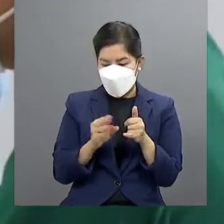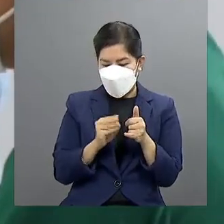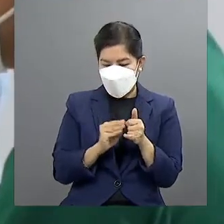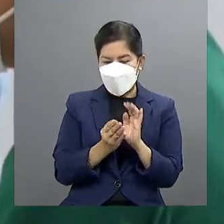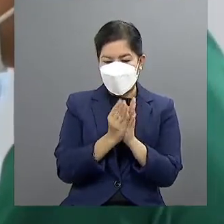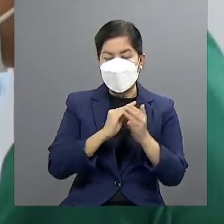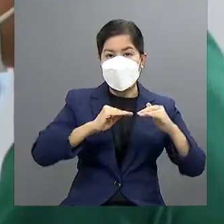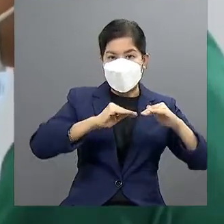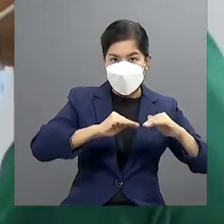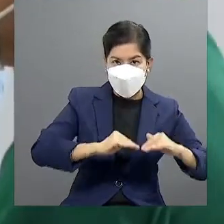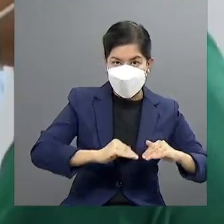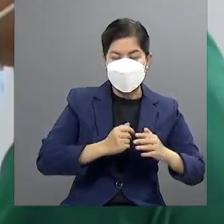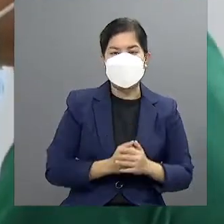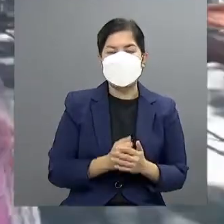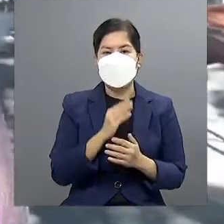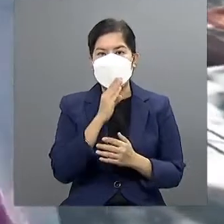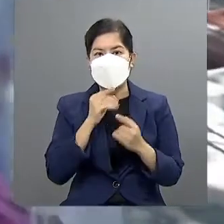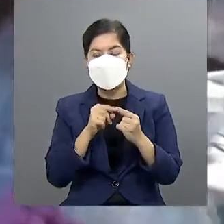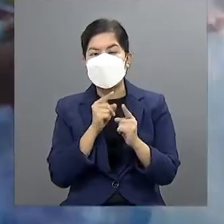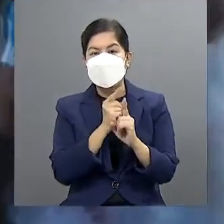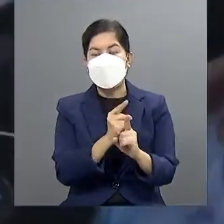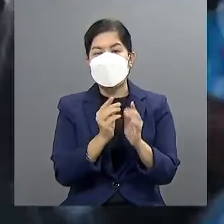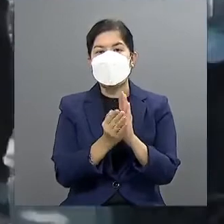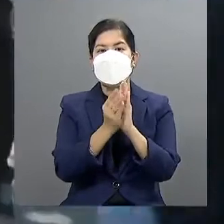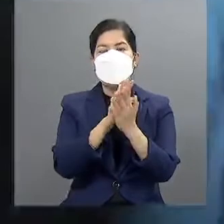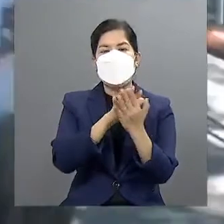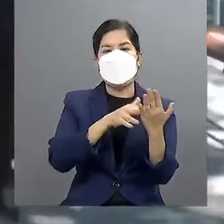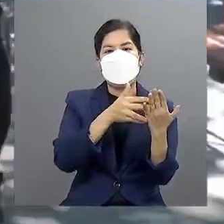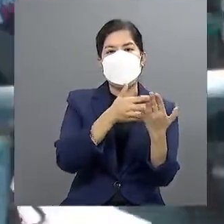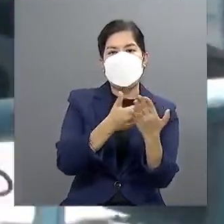นั้นก็จะปรับมาตรการต่างๆค่ะเพื่อให้เศรษฐกิจเดินหน้